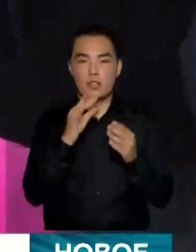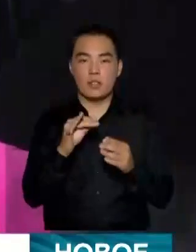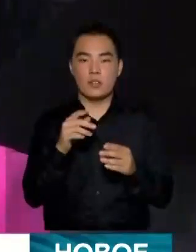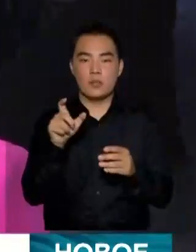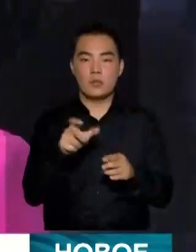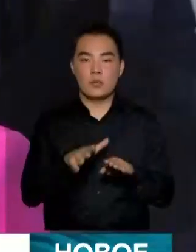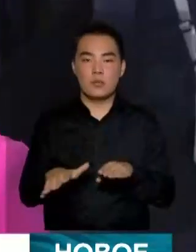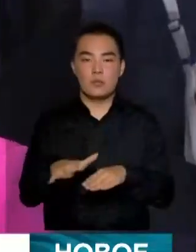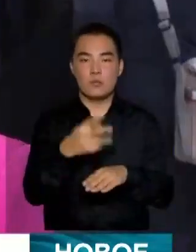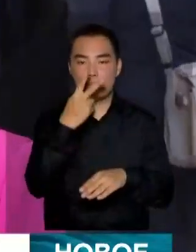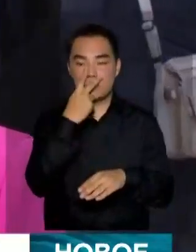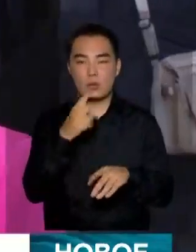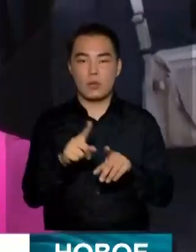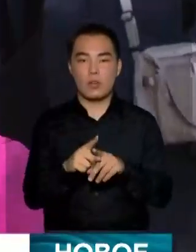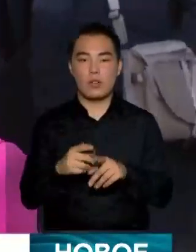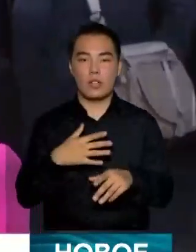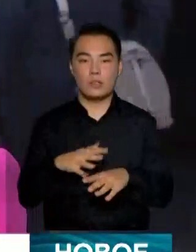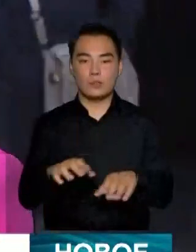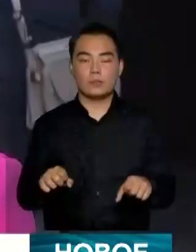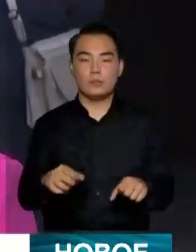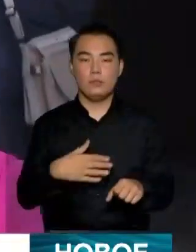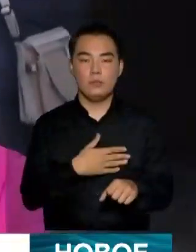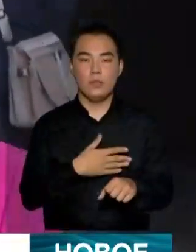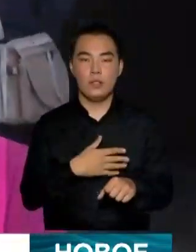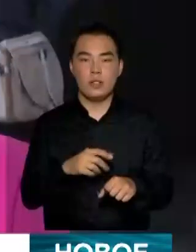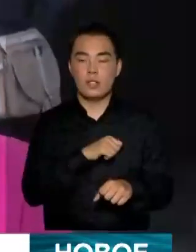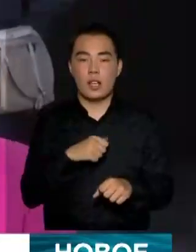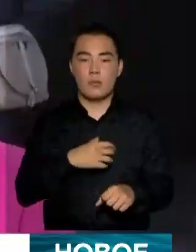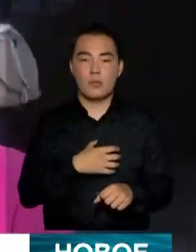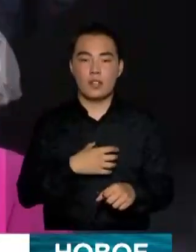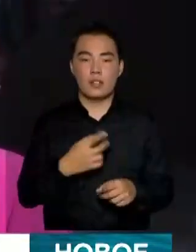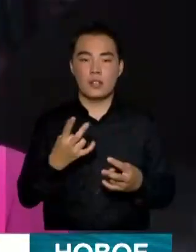кажется, самое важное на сегодня – это все-таки